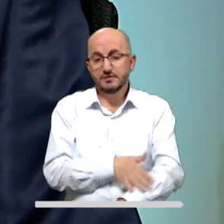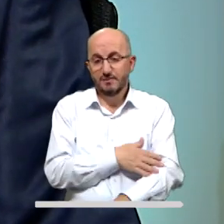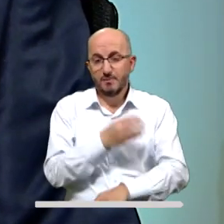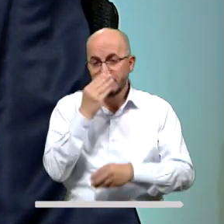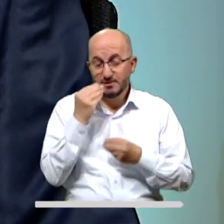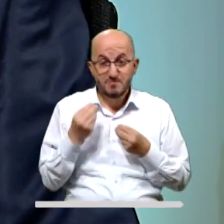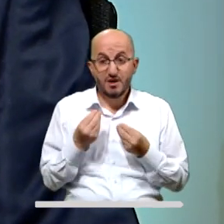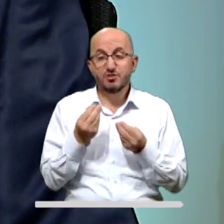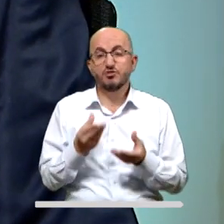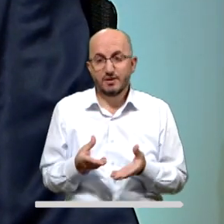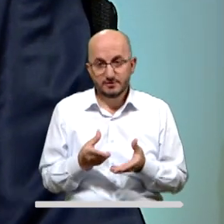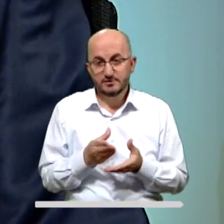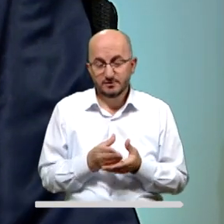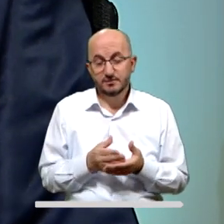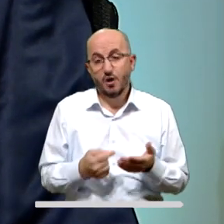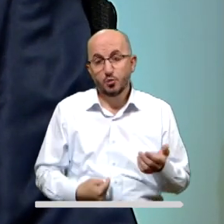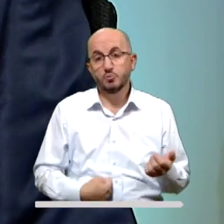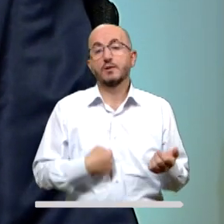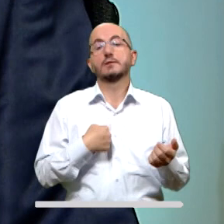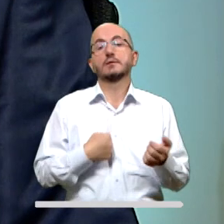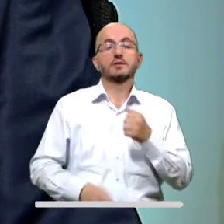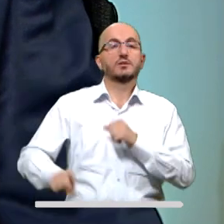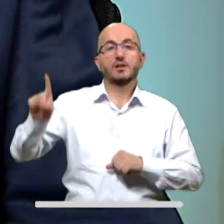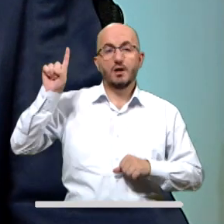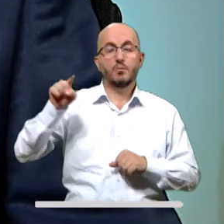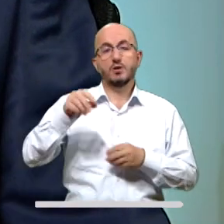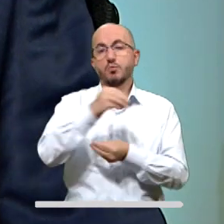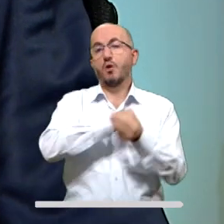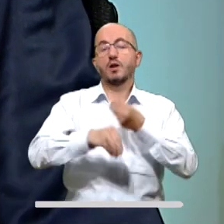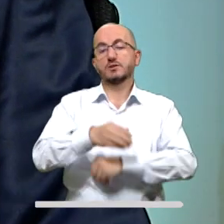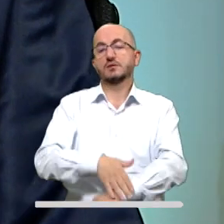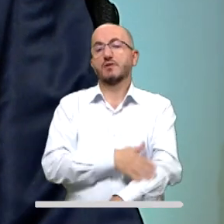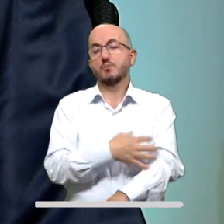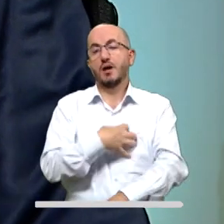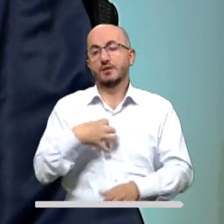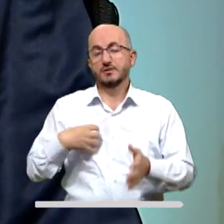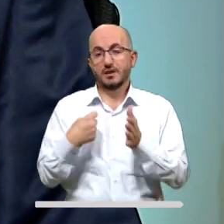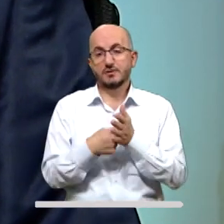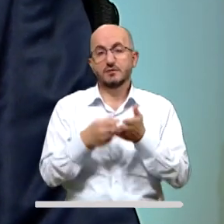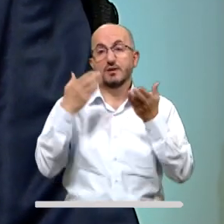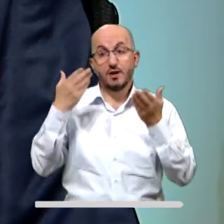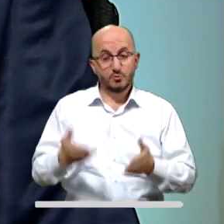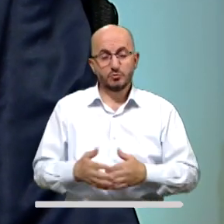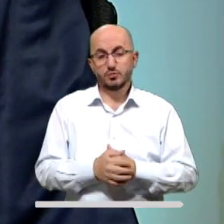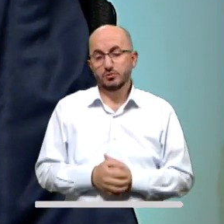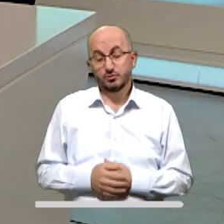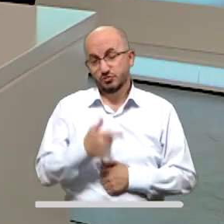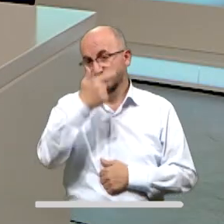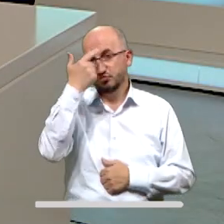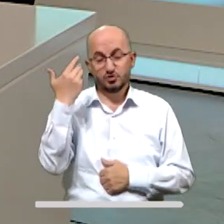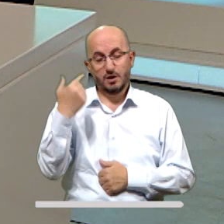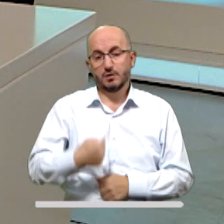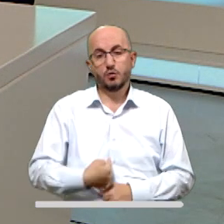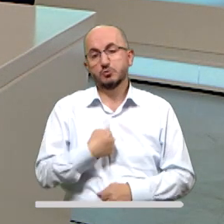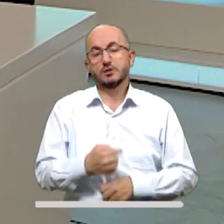ona bağışlarsa umarız ki Cenab-ı Hak bu hac sevabını annesi adına kabul buyurur. İnşallah hocam. Ümit